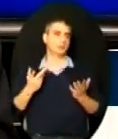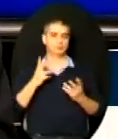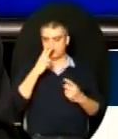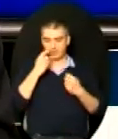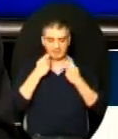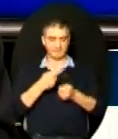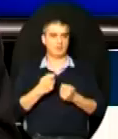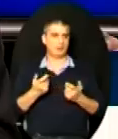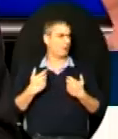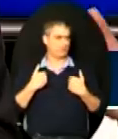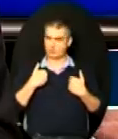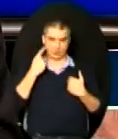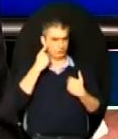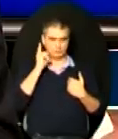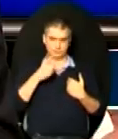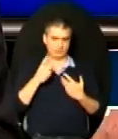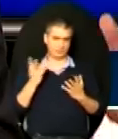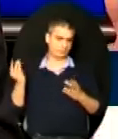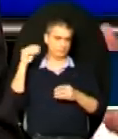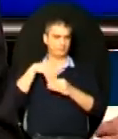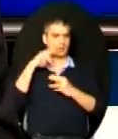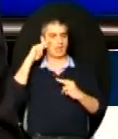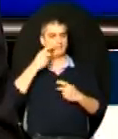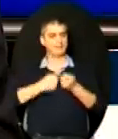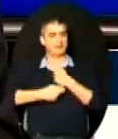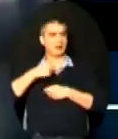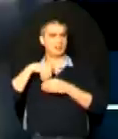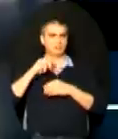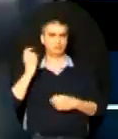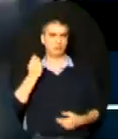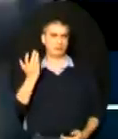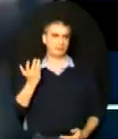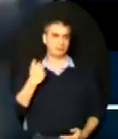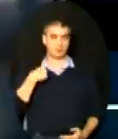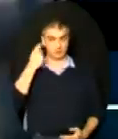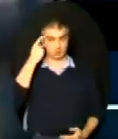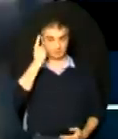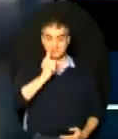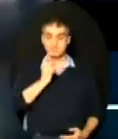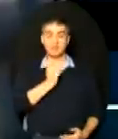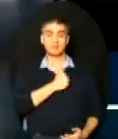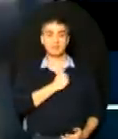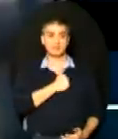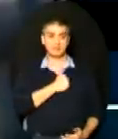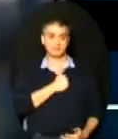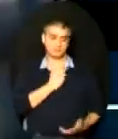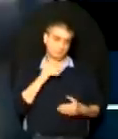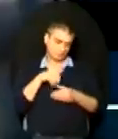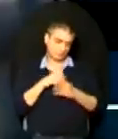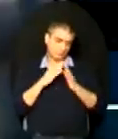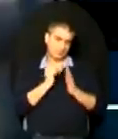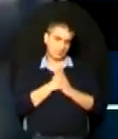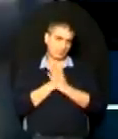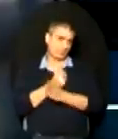כפייה. אני לא חושב שצריך להכניס היבטים כלכליים בנושא השבת. אני חושב שמי שדתי בדלת המוטב שיהיה